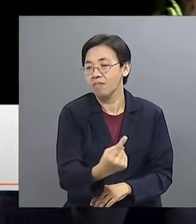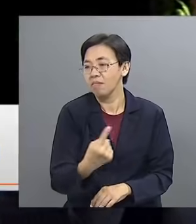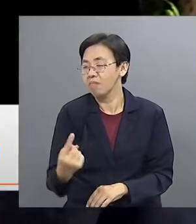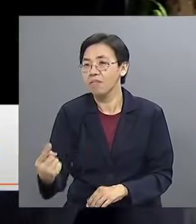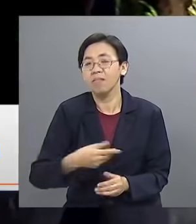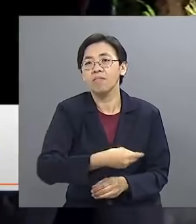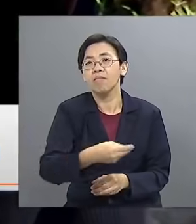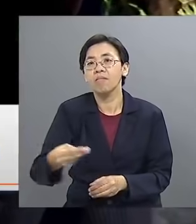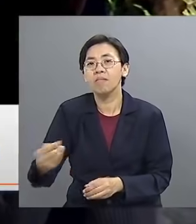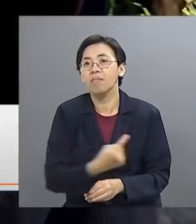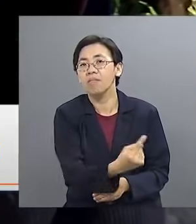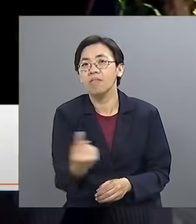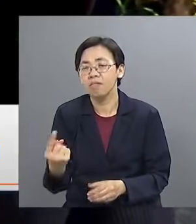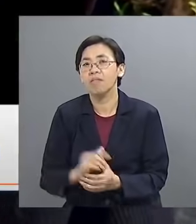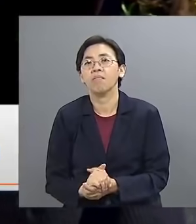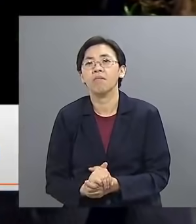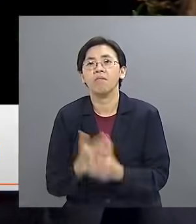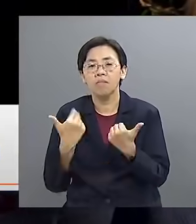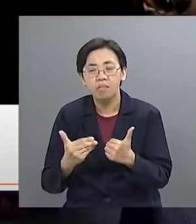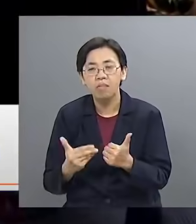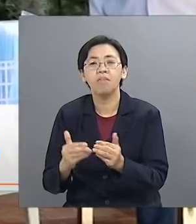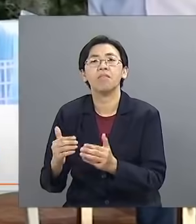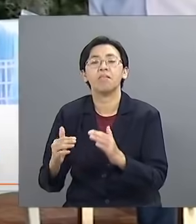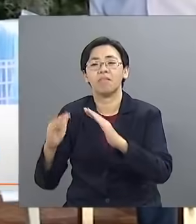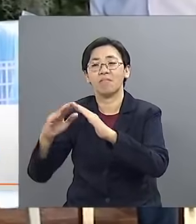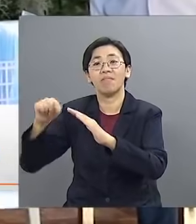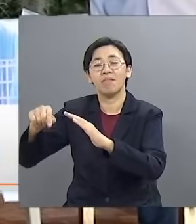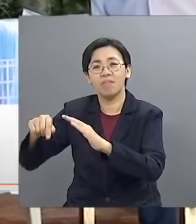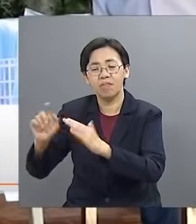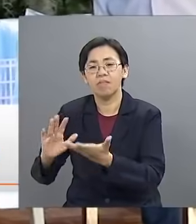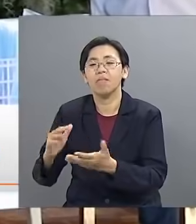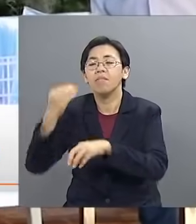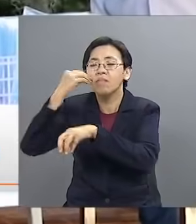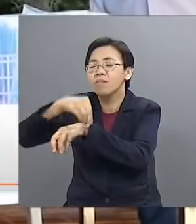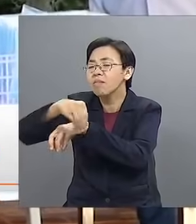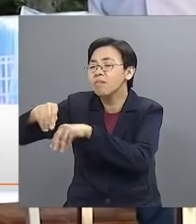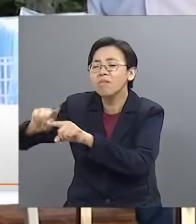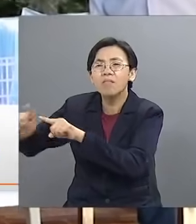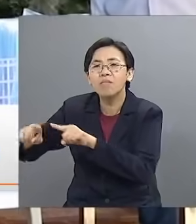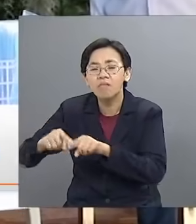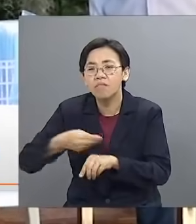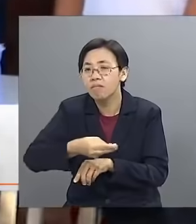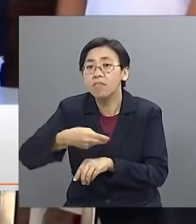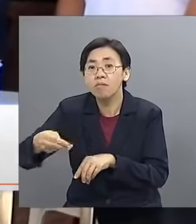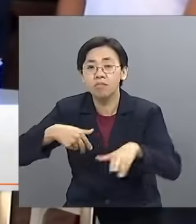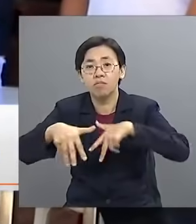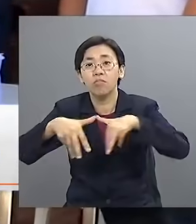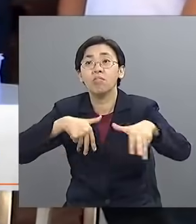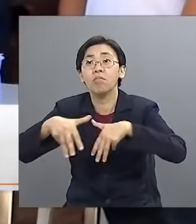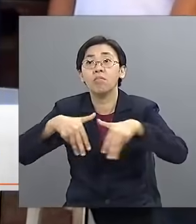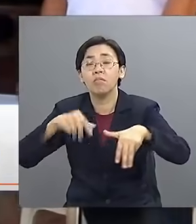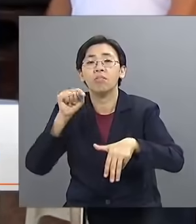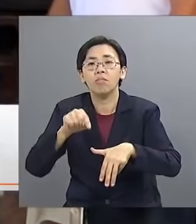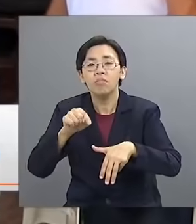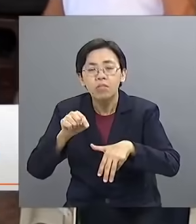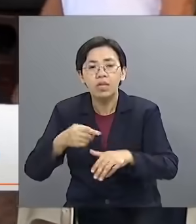นะคะแล้วก็เอาไปแจกกันที่บ้านคลองยอบ้านตากแว้งล่างด้วยชุมชนอื่นๆในตำบลบ่อพลอยนะคะก็ถือว่าเป็นชุมชน